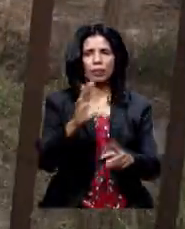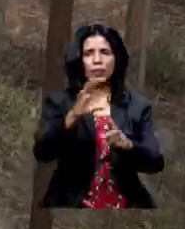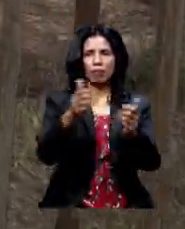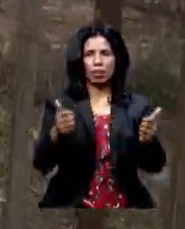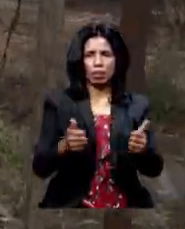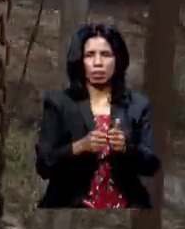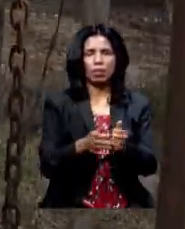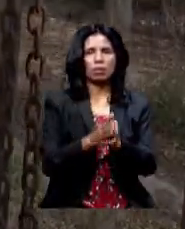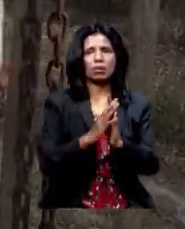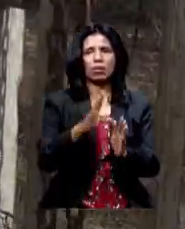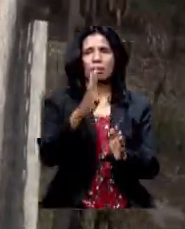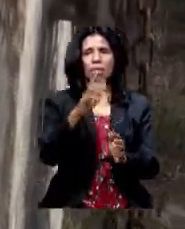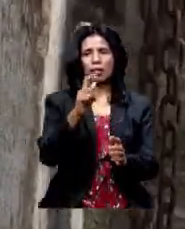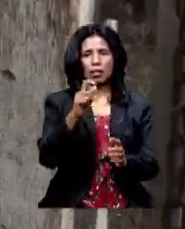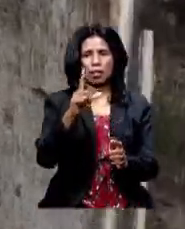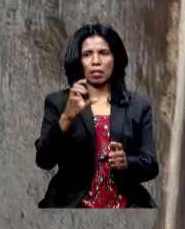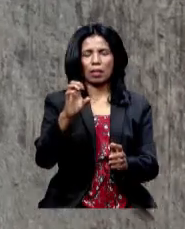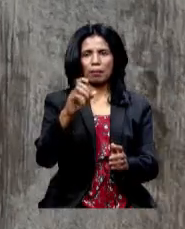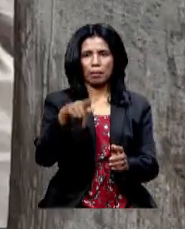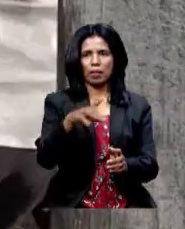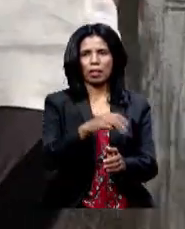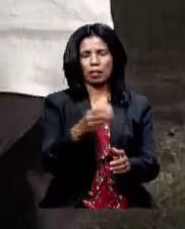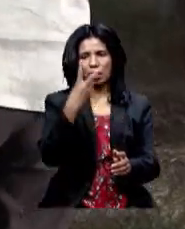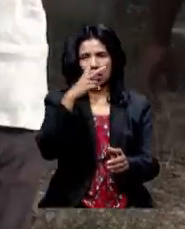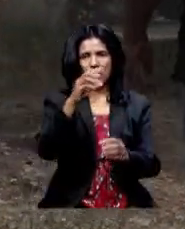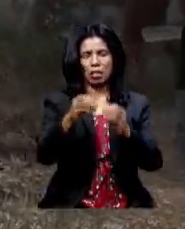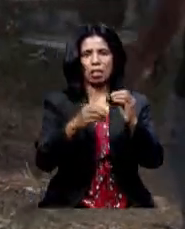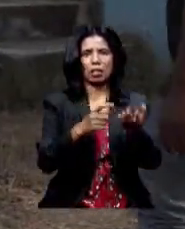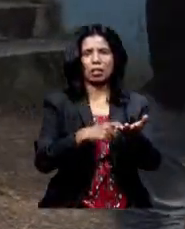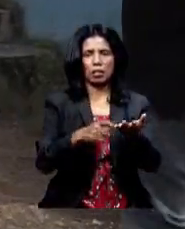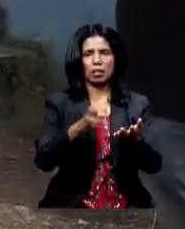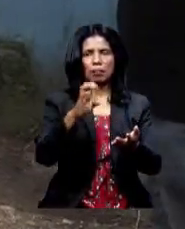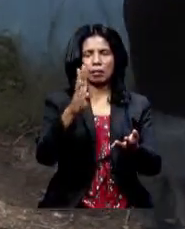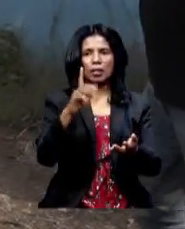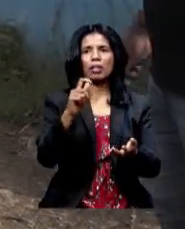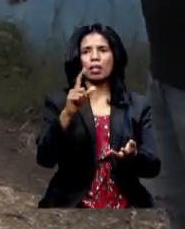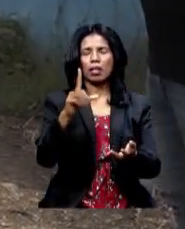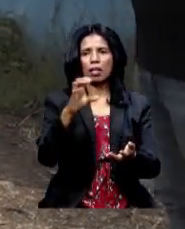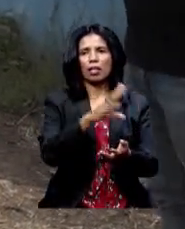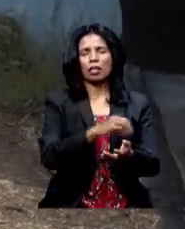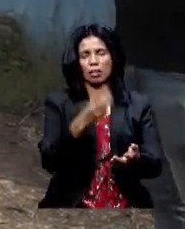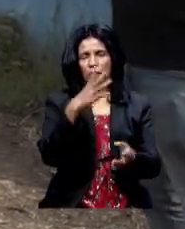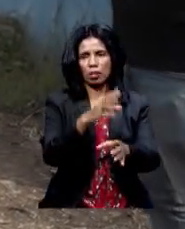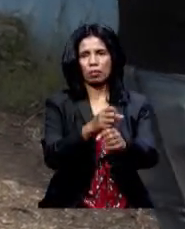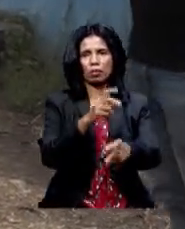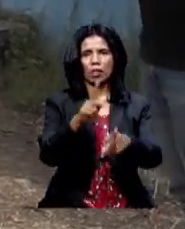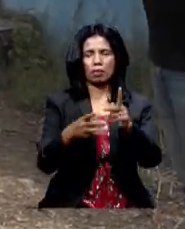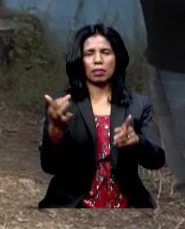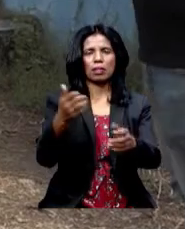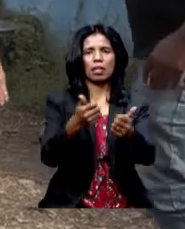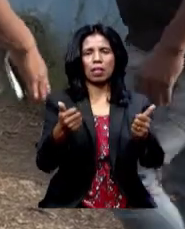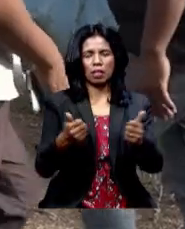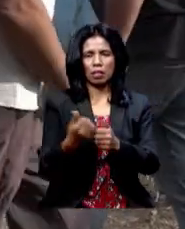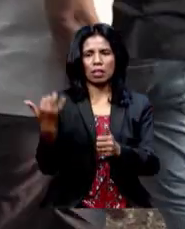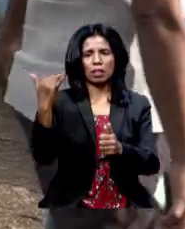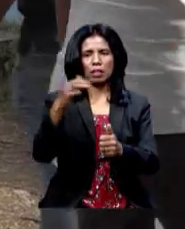mos husu ba betelia pe ba hira halo rekrutamento ba tekniku betelia pe nian Tengke rekrute ema sira Rusia aldea sira